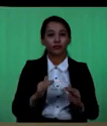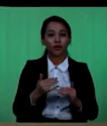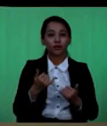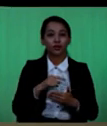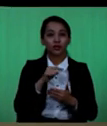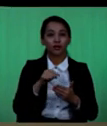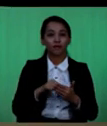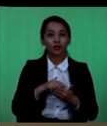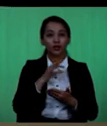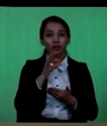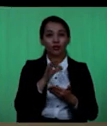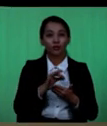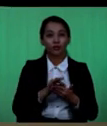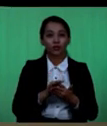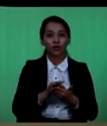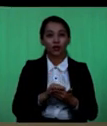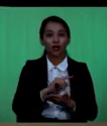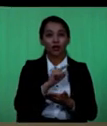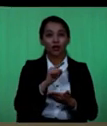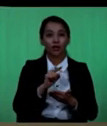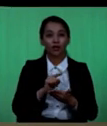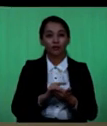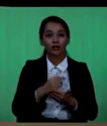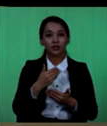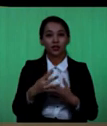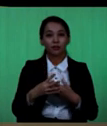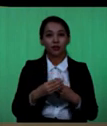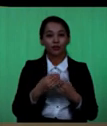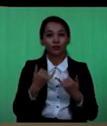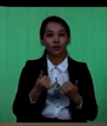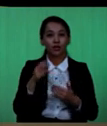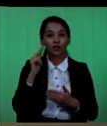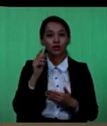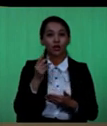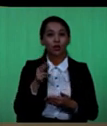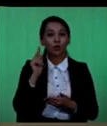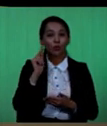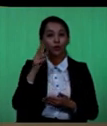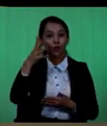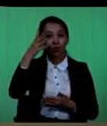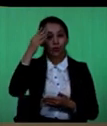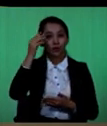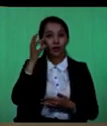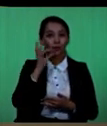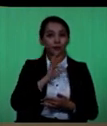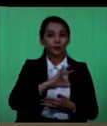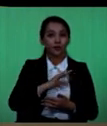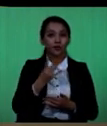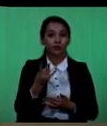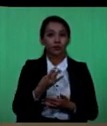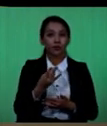ushbu savollarga javobni albatta siz bilan bugungi dars jarayonida o'rgangan bilimlaringiz asqotadi